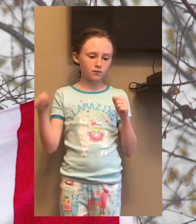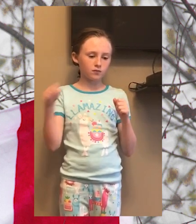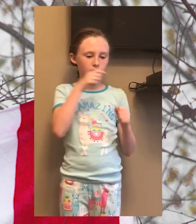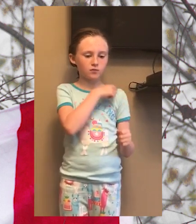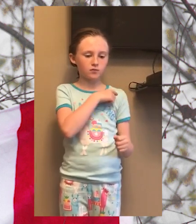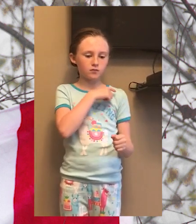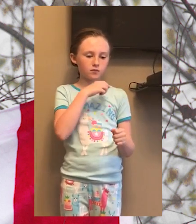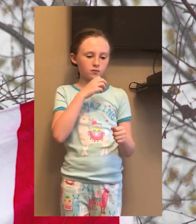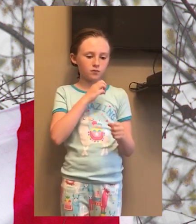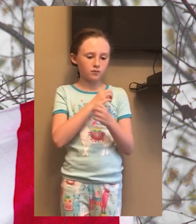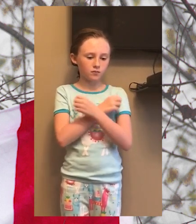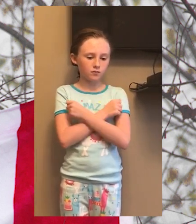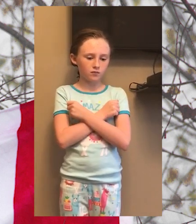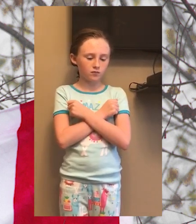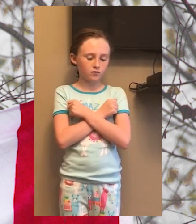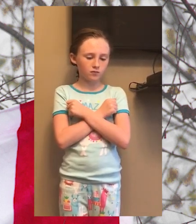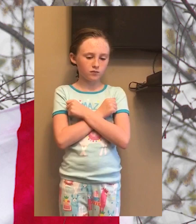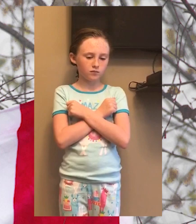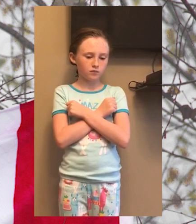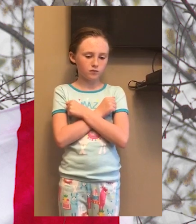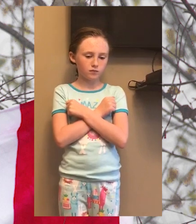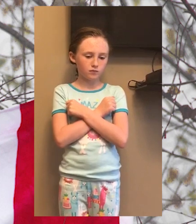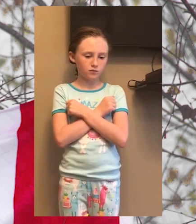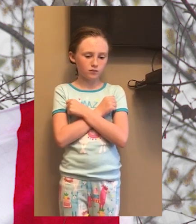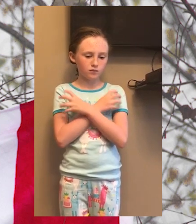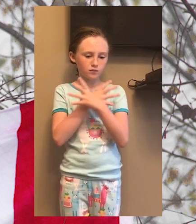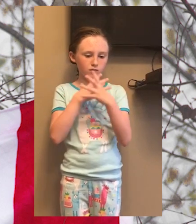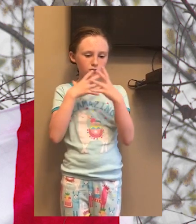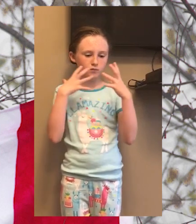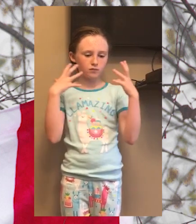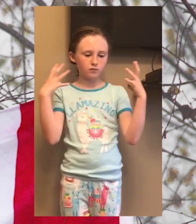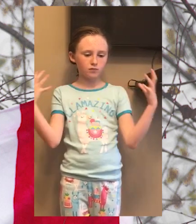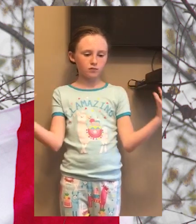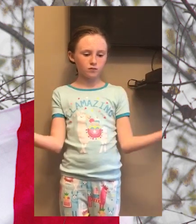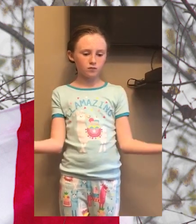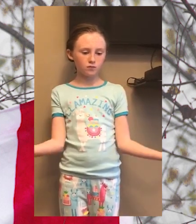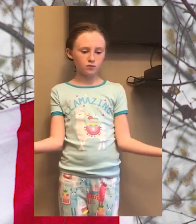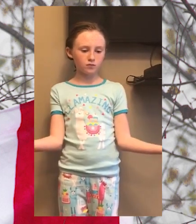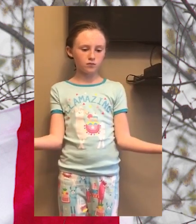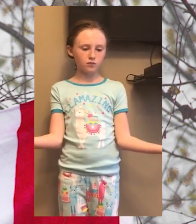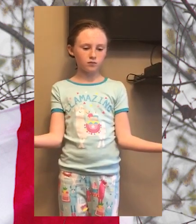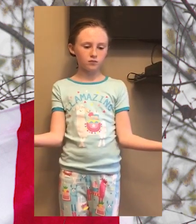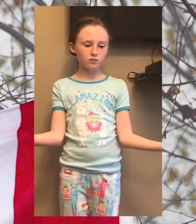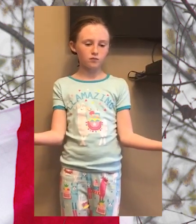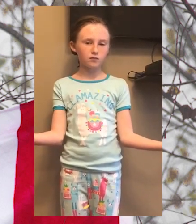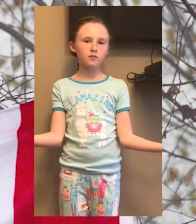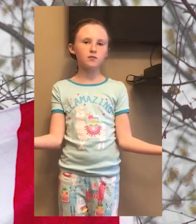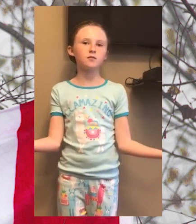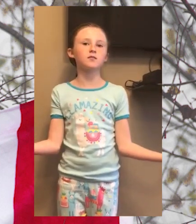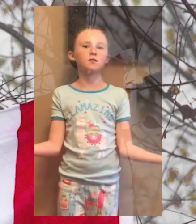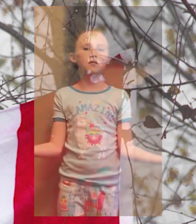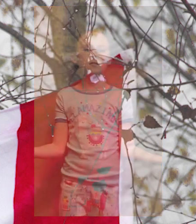Protégera nos foyers et nos droits.